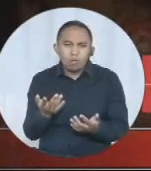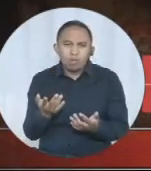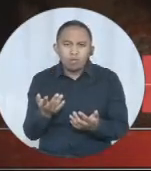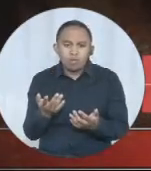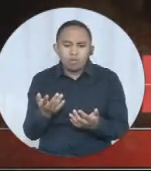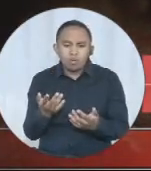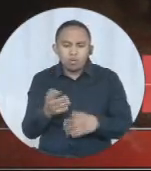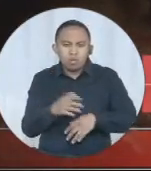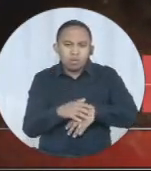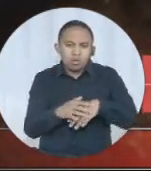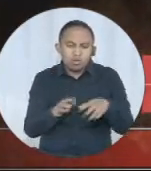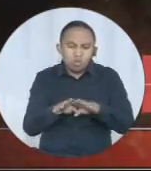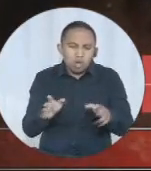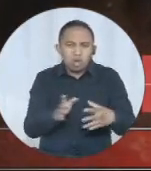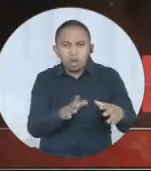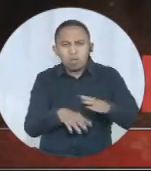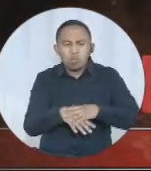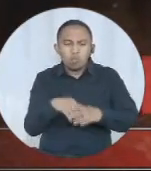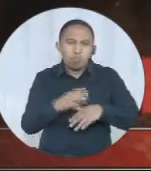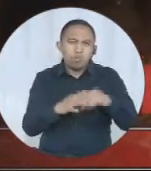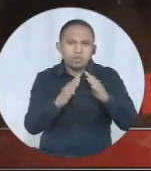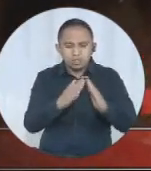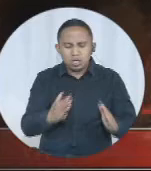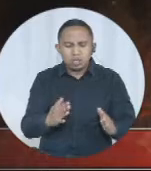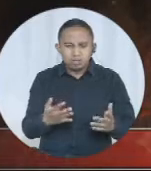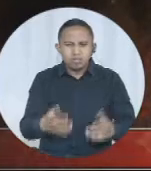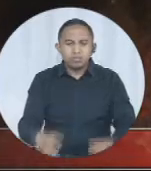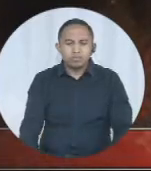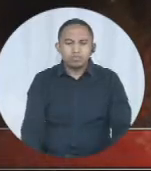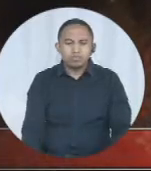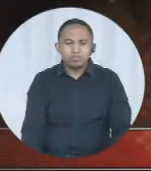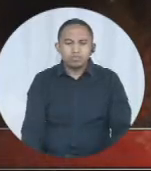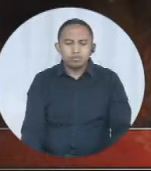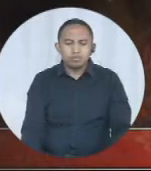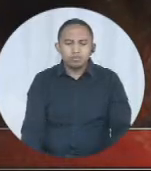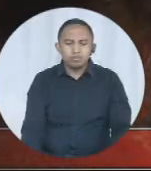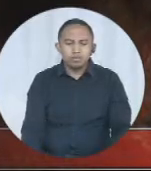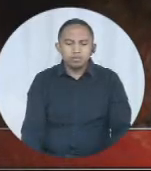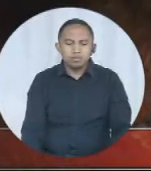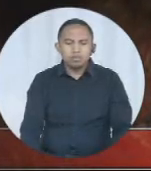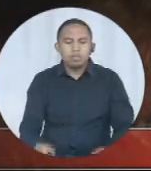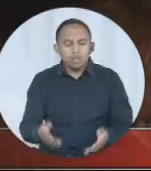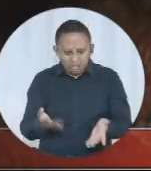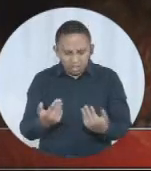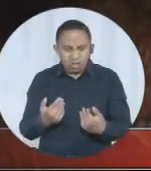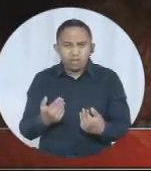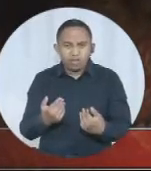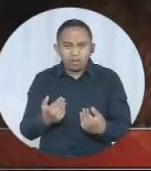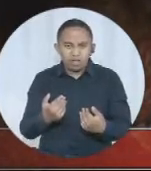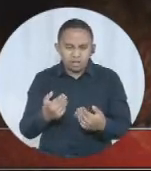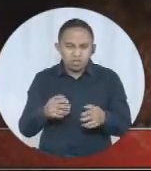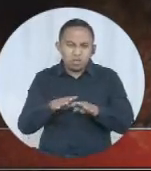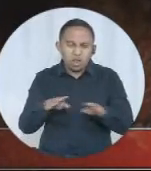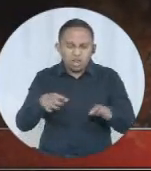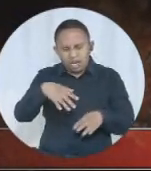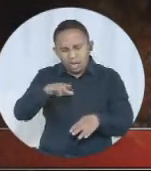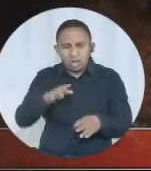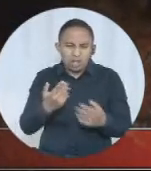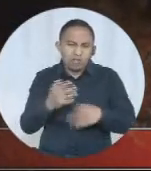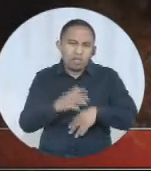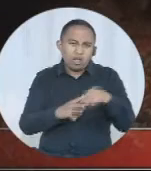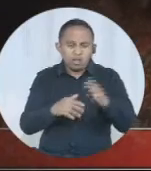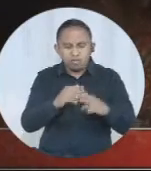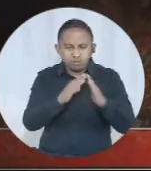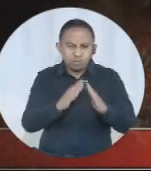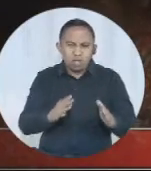resaka logement fa tena azo tanterahana tanteraka na ny fitarany tanàna vaovao any amin'ny zaona karera izay fananomboan'ny